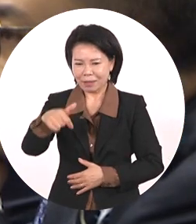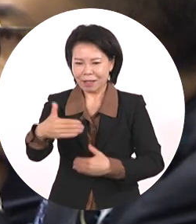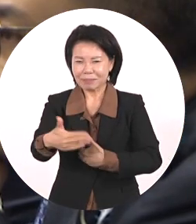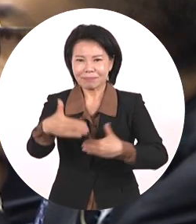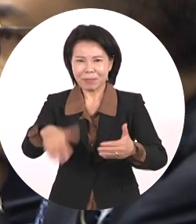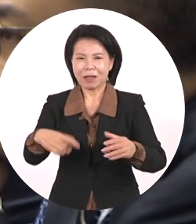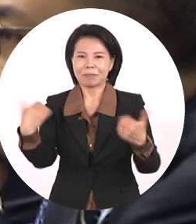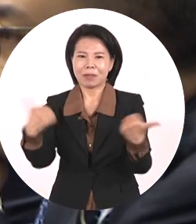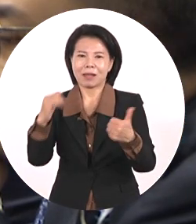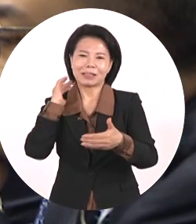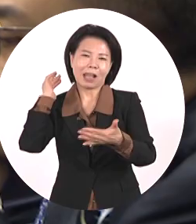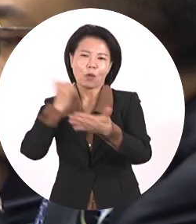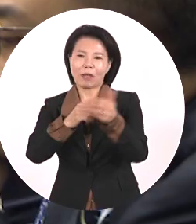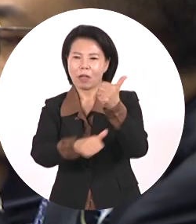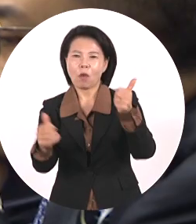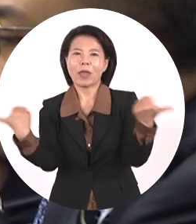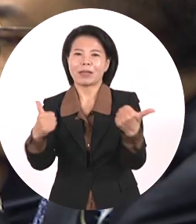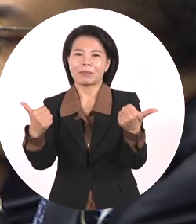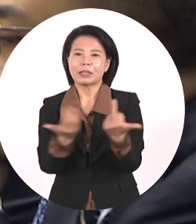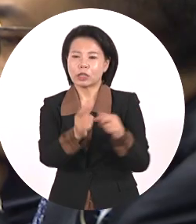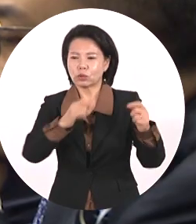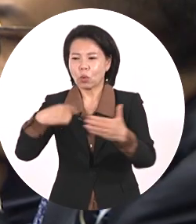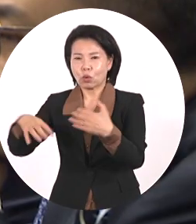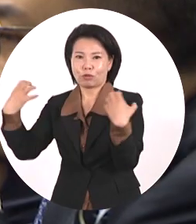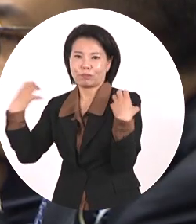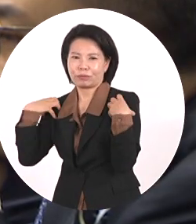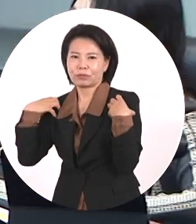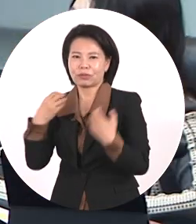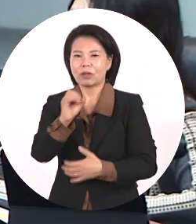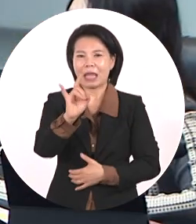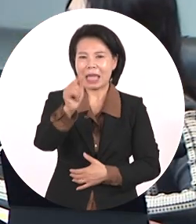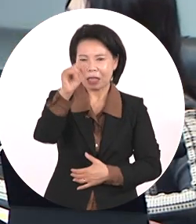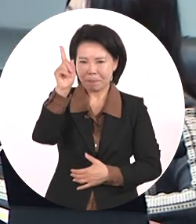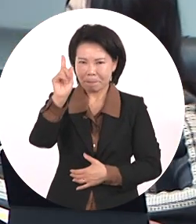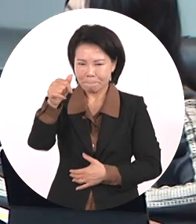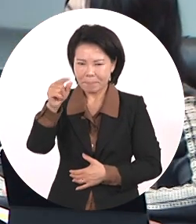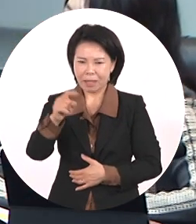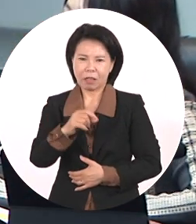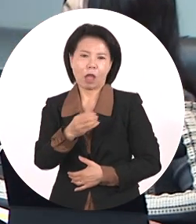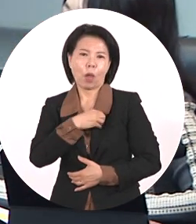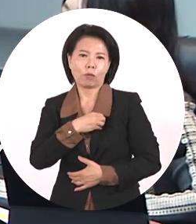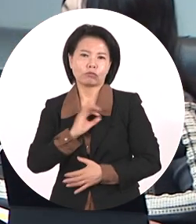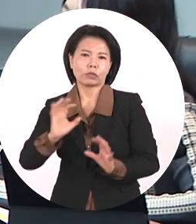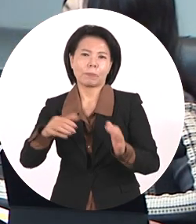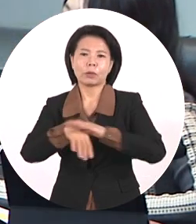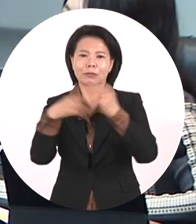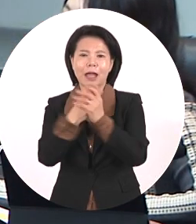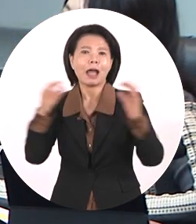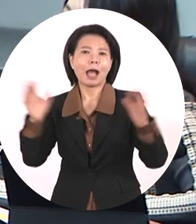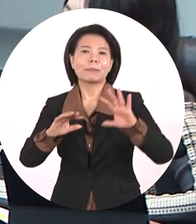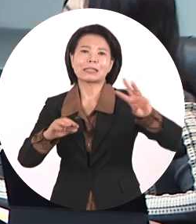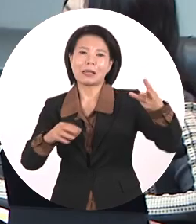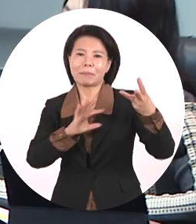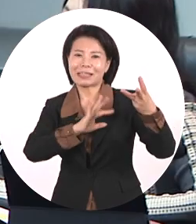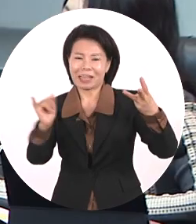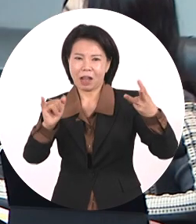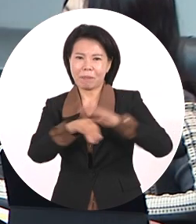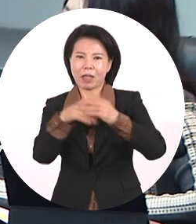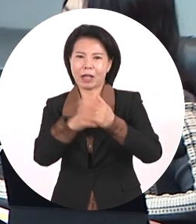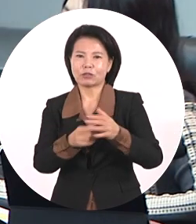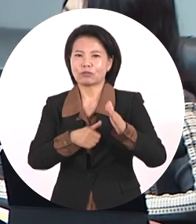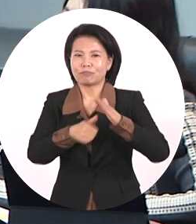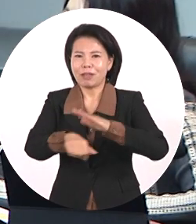부대 행사를 개최했는데요. 제주도와 교육부, 에이펙 회원국 대표 등 300여 명이